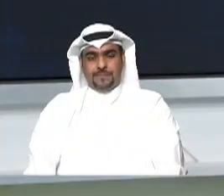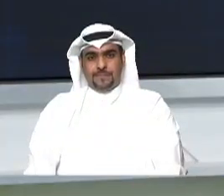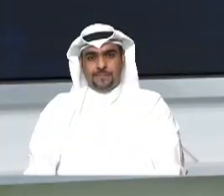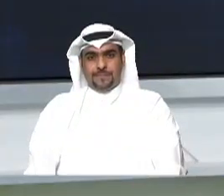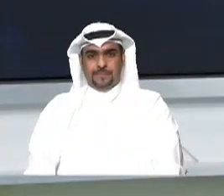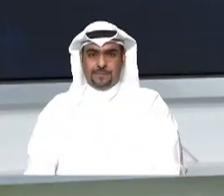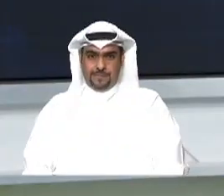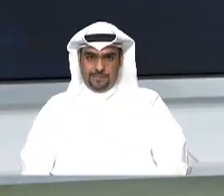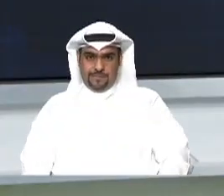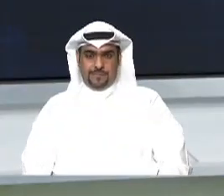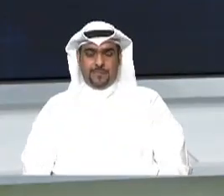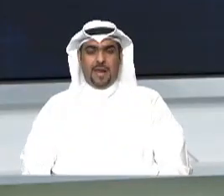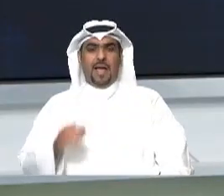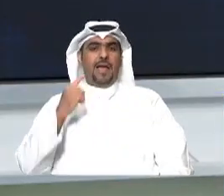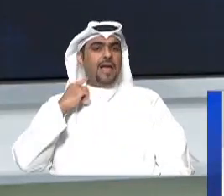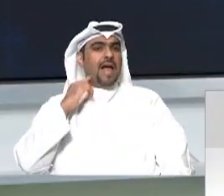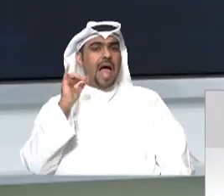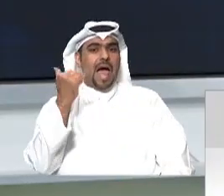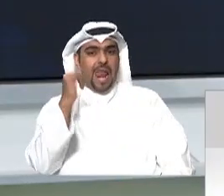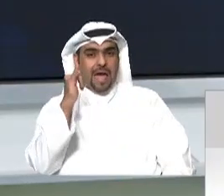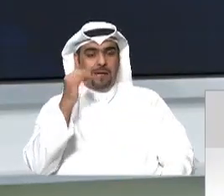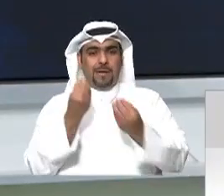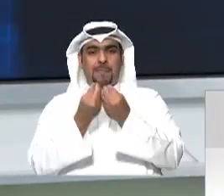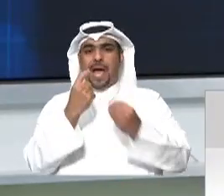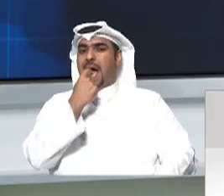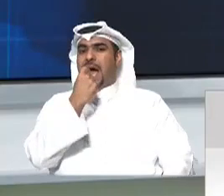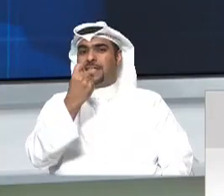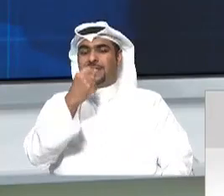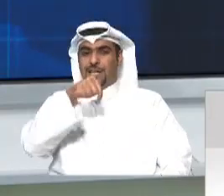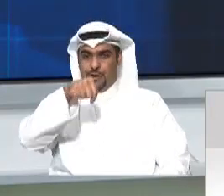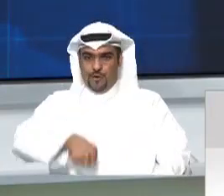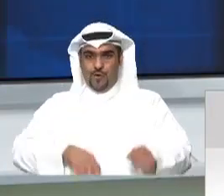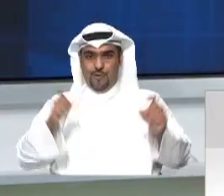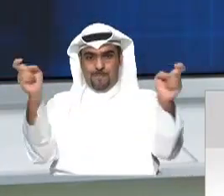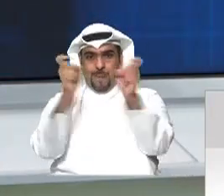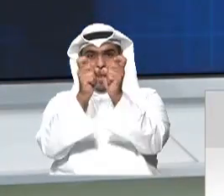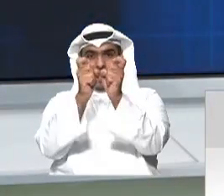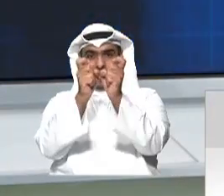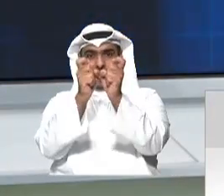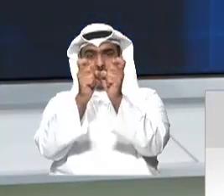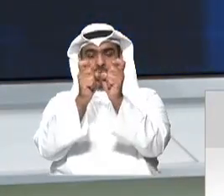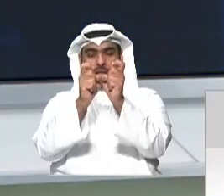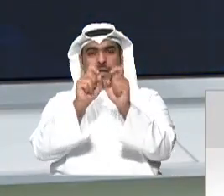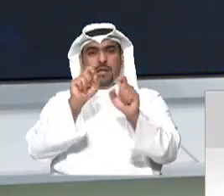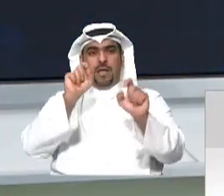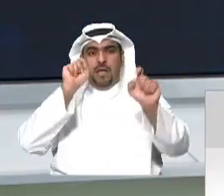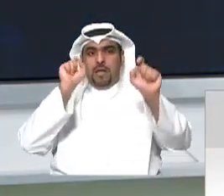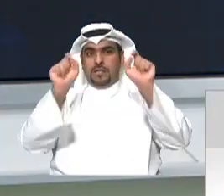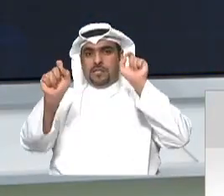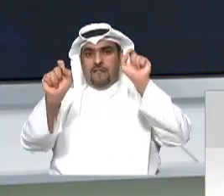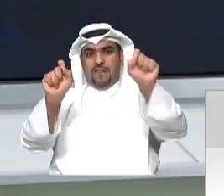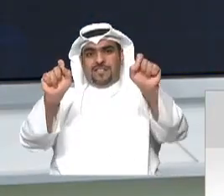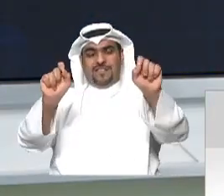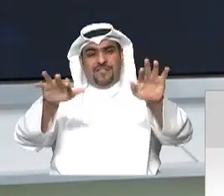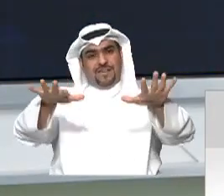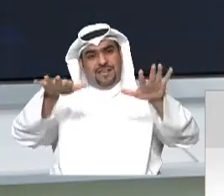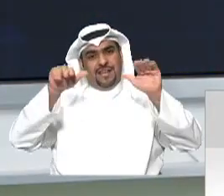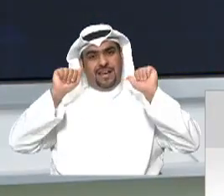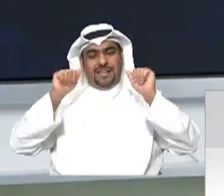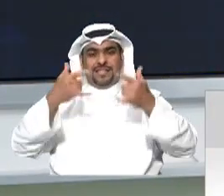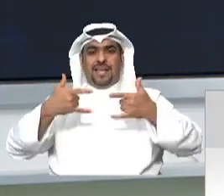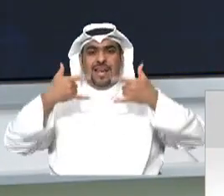تعادل العربي مع ضيفه القادسيه بدون اهداف في ختام الجوله السادسه من منافسات القسم الثالث من دوري زين